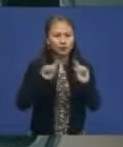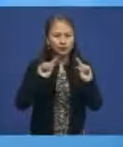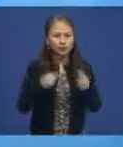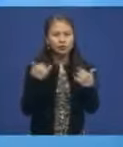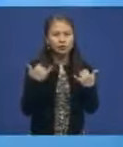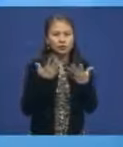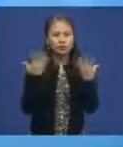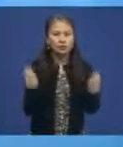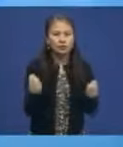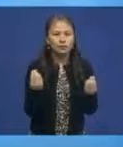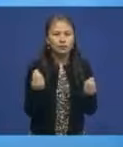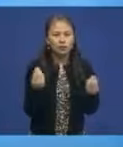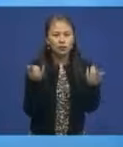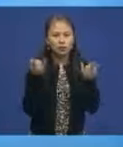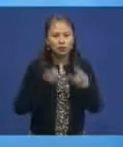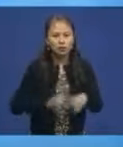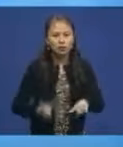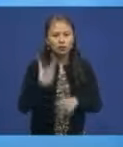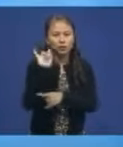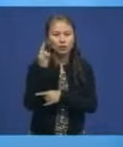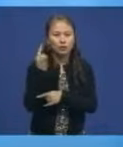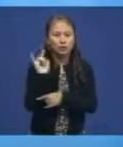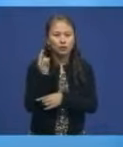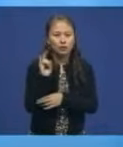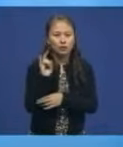таңда туылған бала, дүниеге келген нәресте